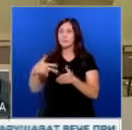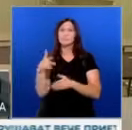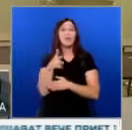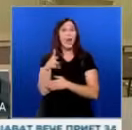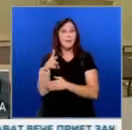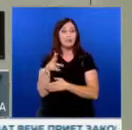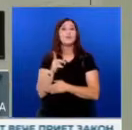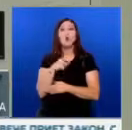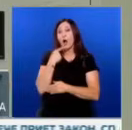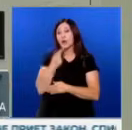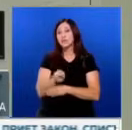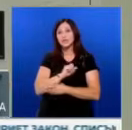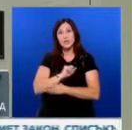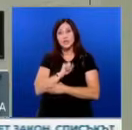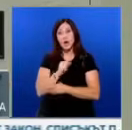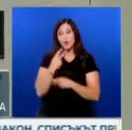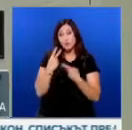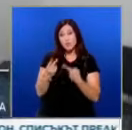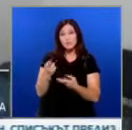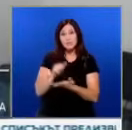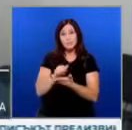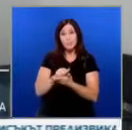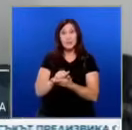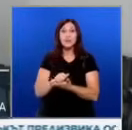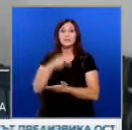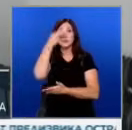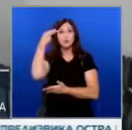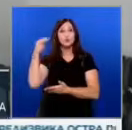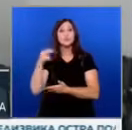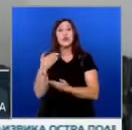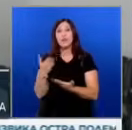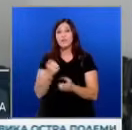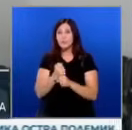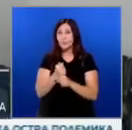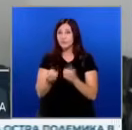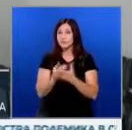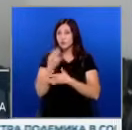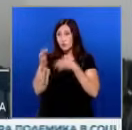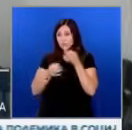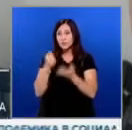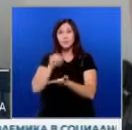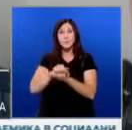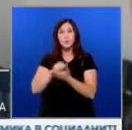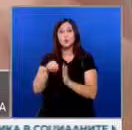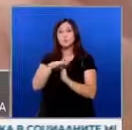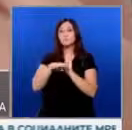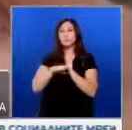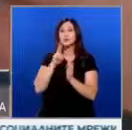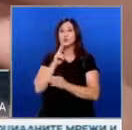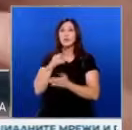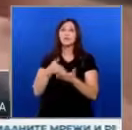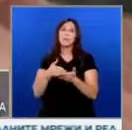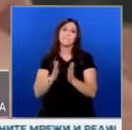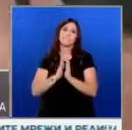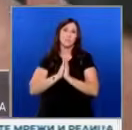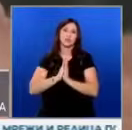страхуват от отражението на тази публикация върху институциите, в които работят. От Възраждане обясниха, че публикуват списъка с учителите, за да